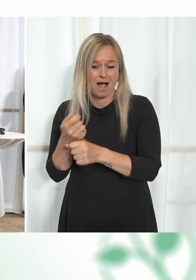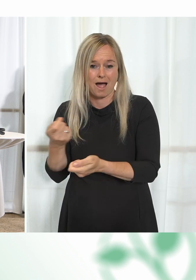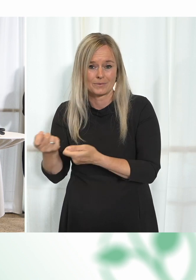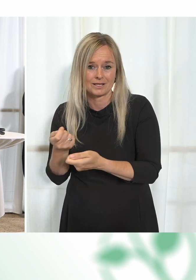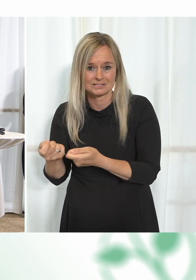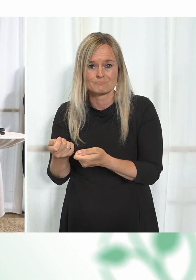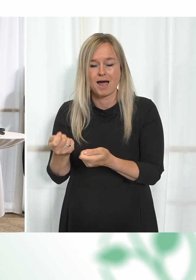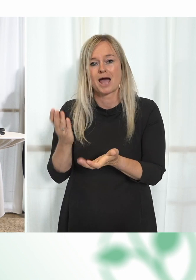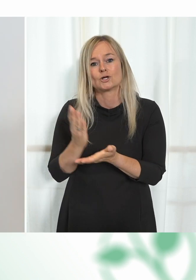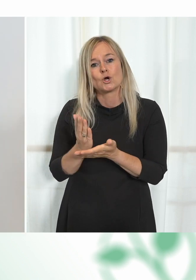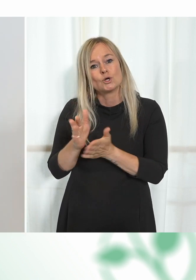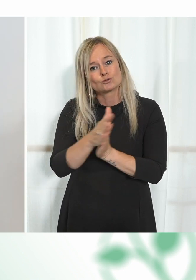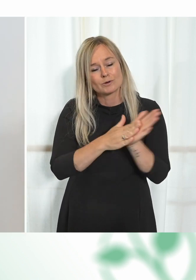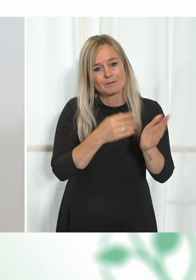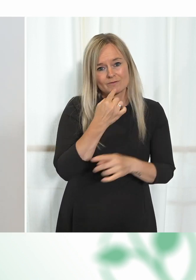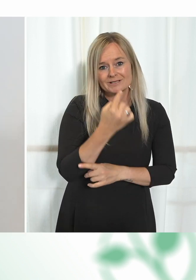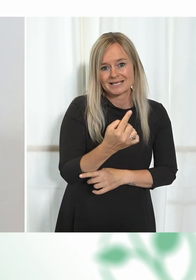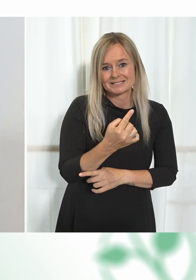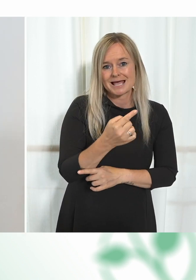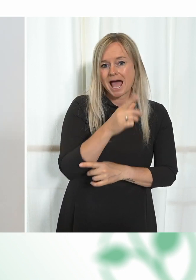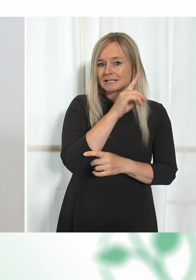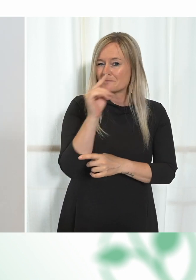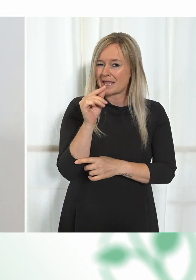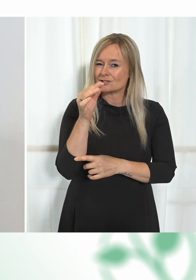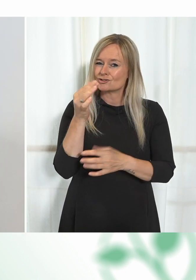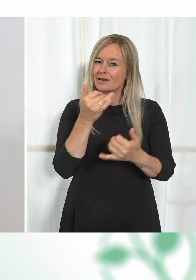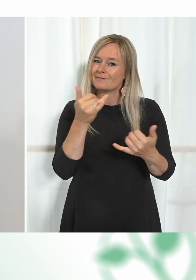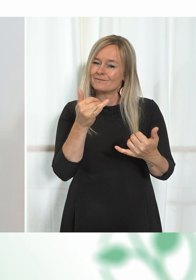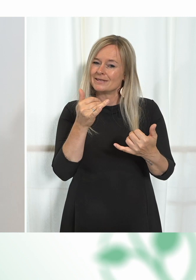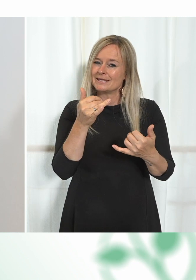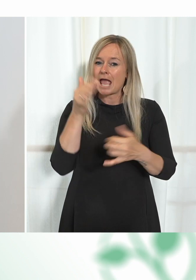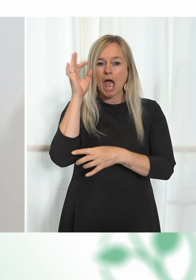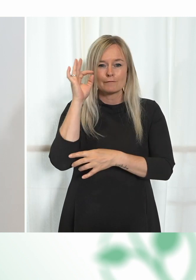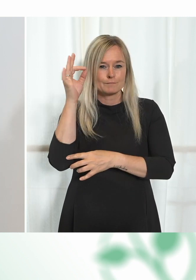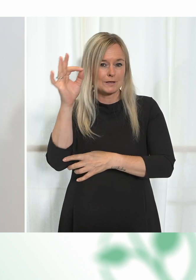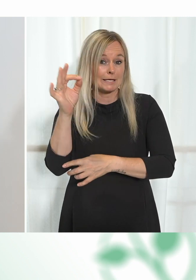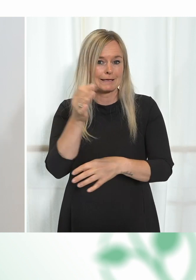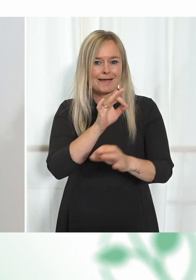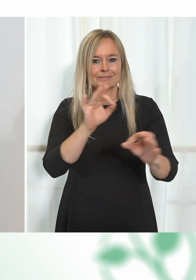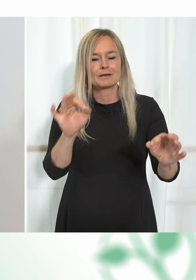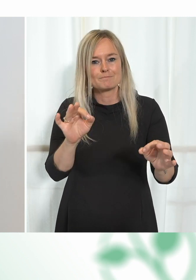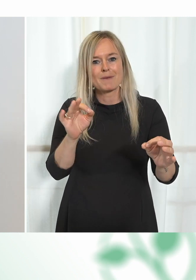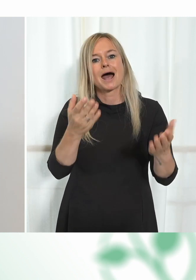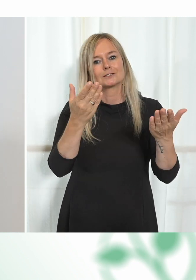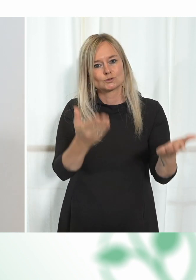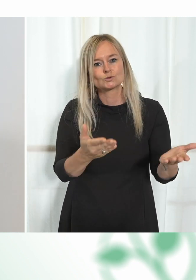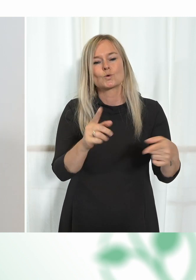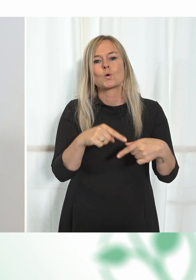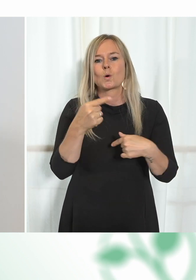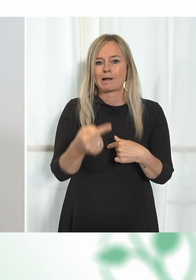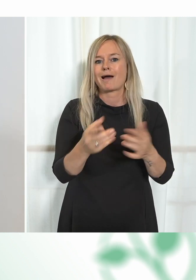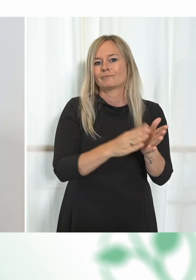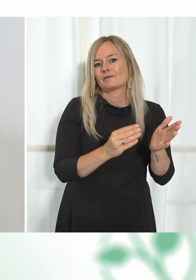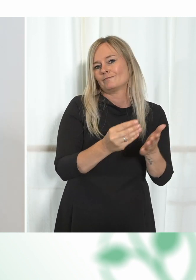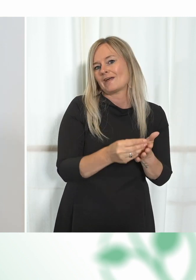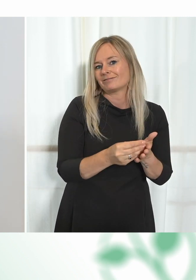haben, den Menschen wirklich nach den Fähigkeiten einzusetzen, nicht den Wunderwutzi, die eierlegende Wollmilchsau noch zu akquirieren,